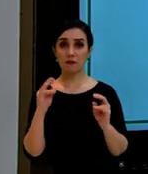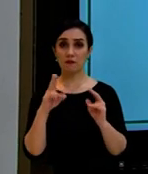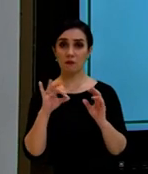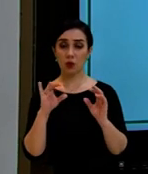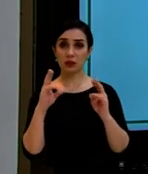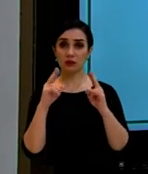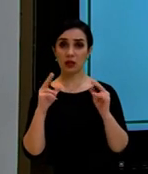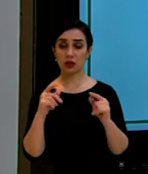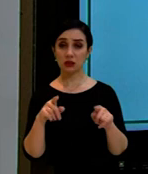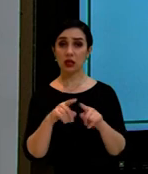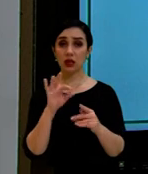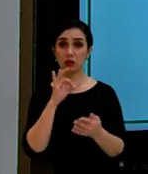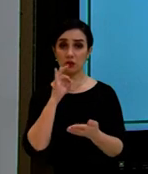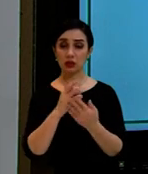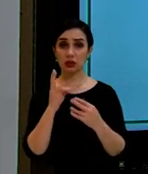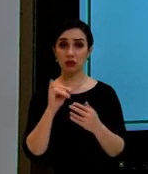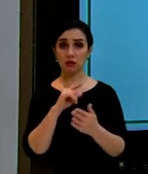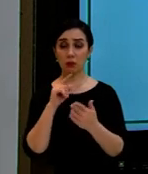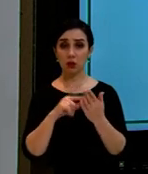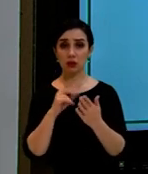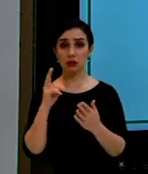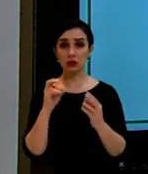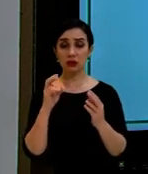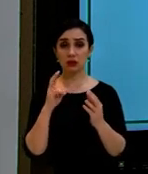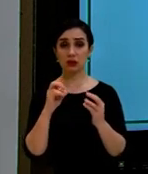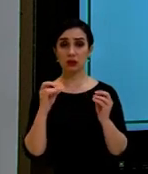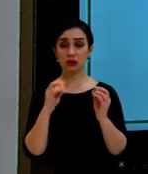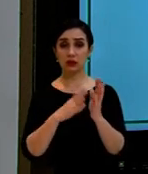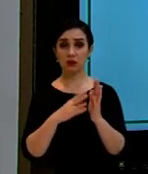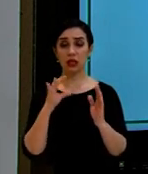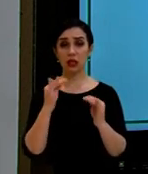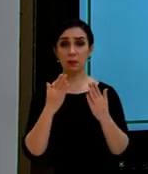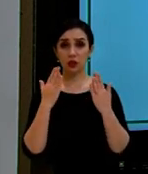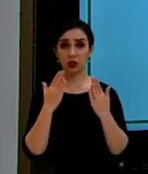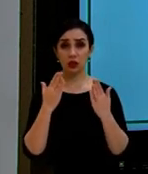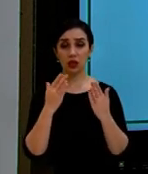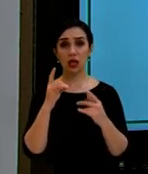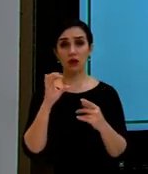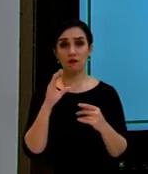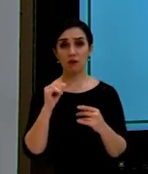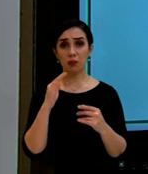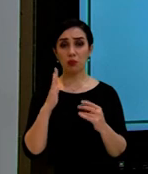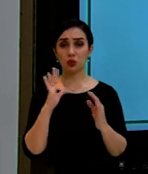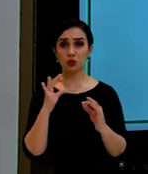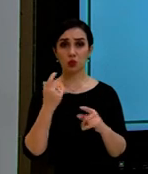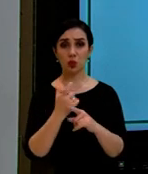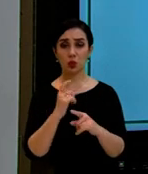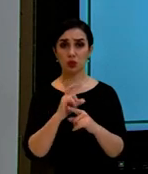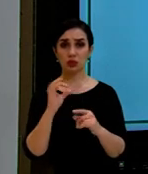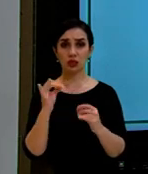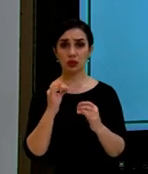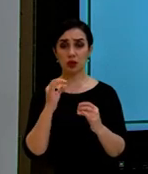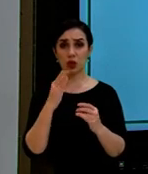и ответьте на вопросы на странице 209 если вы прочитаете ребята то вам будет очень легко ответить на